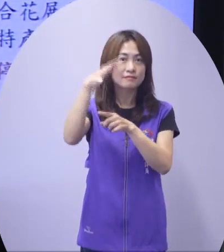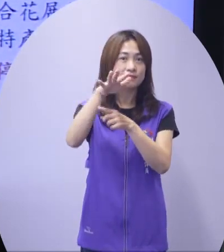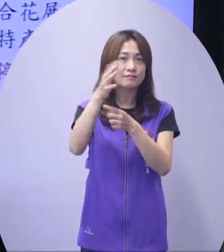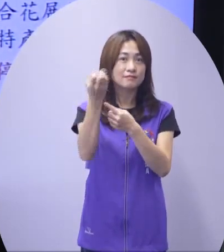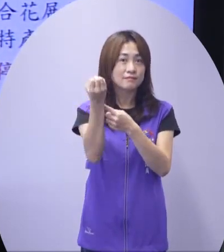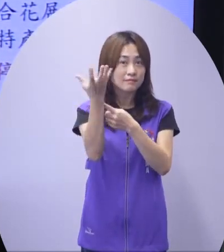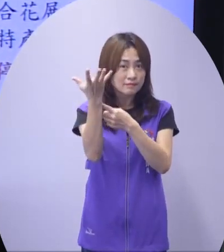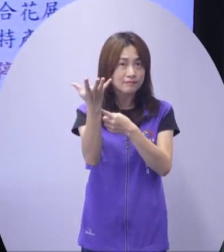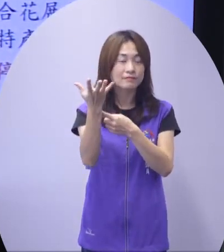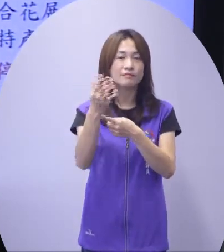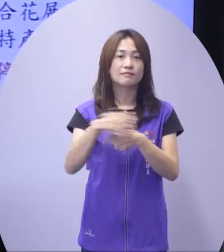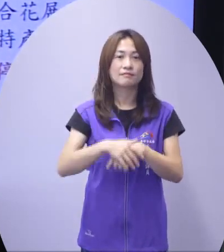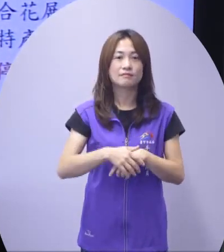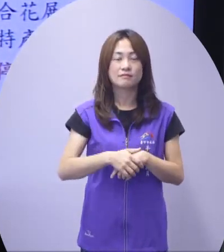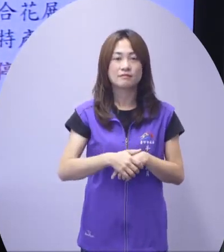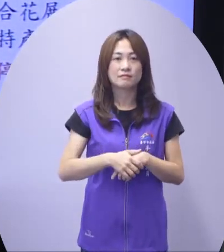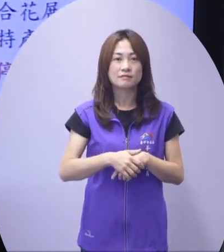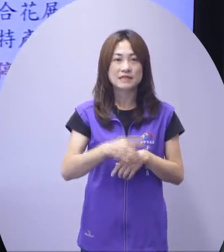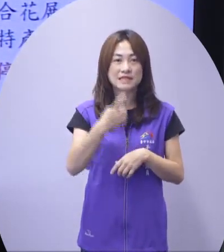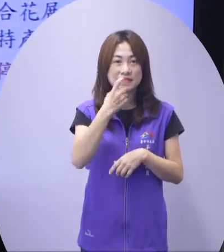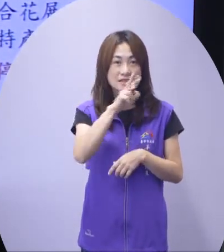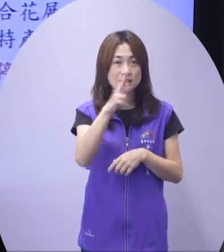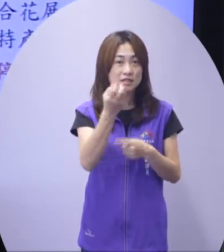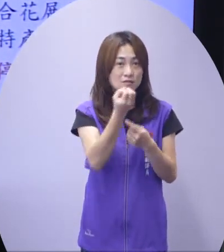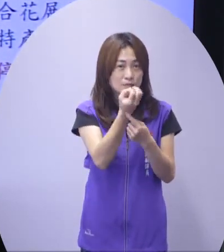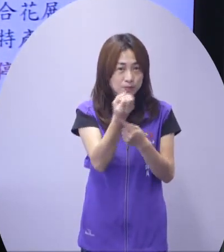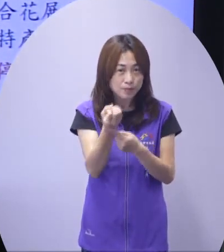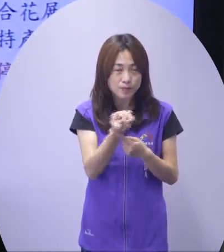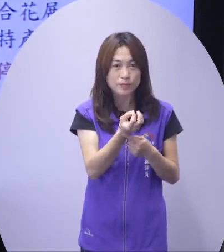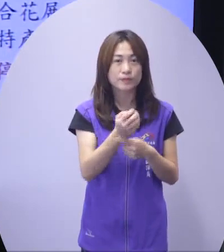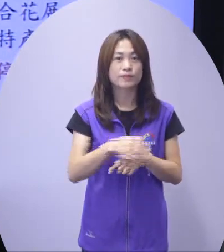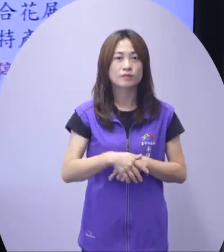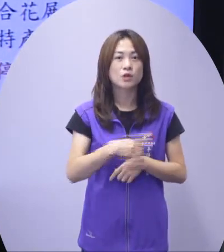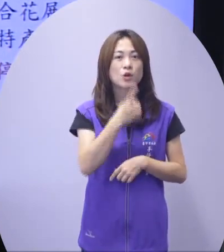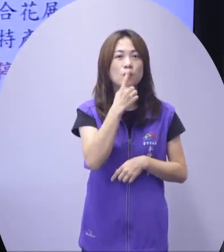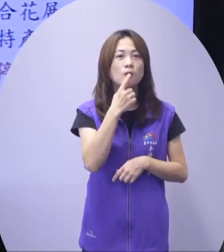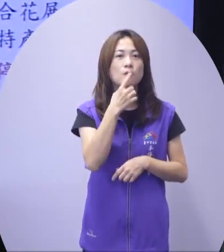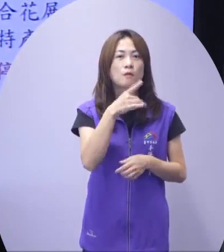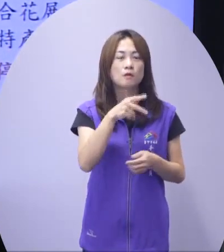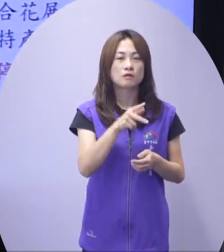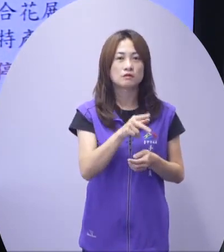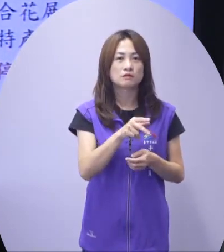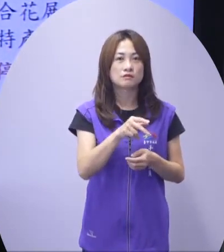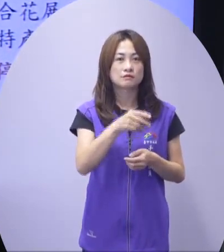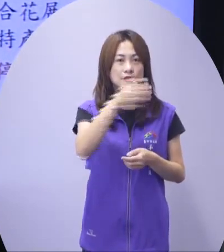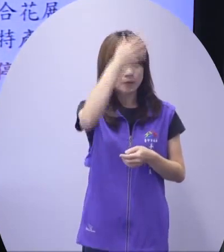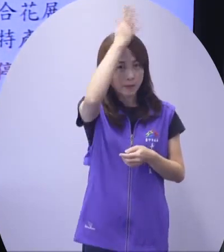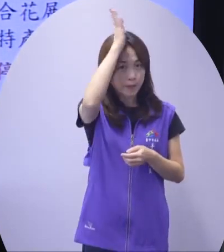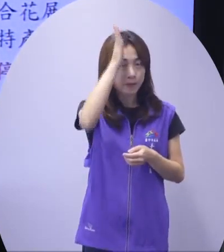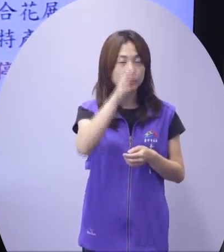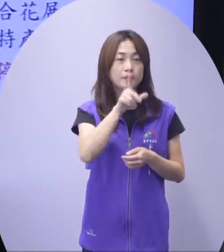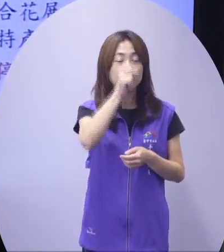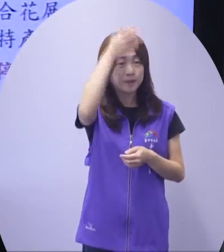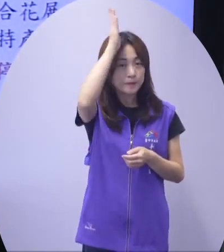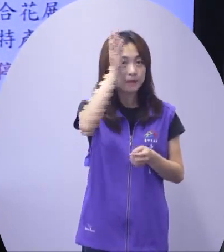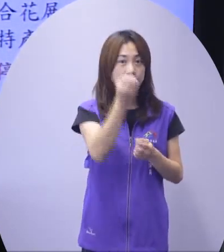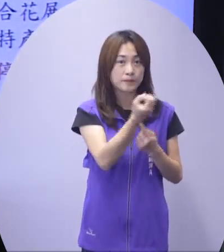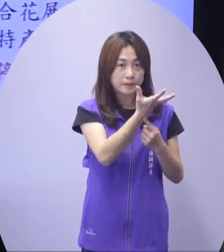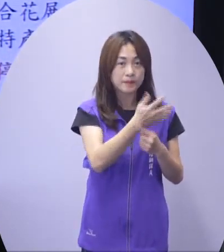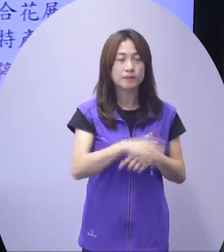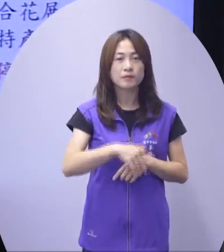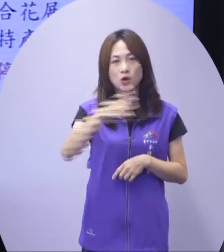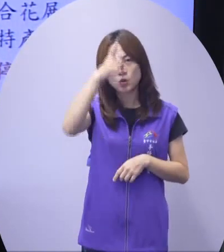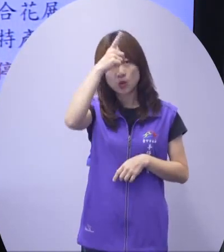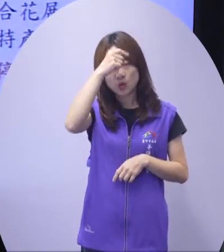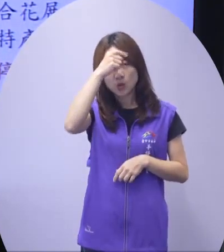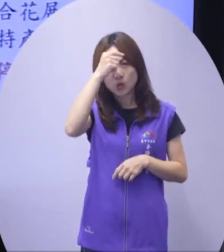荞麦哦，荞麦花是白色的哦，还有红色的火炬鸡冠花，还有黄色的万寿菊，还有各种颜